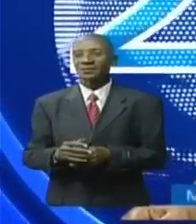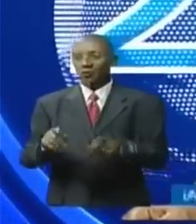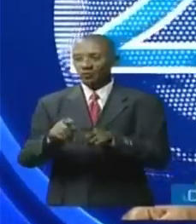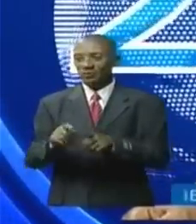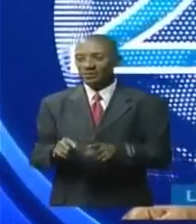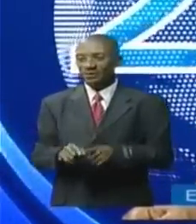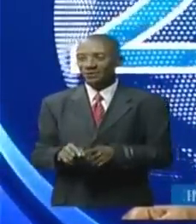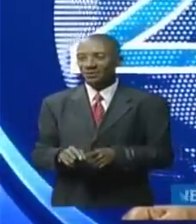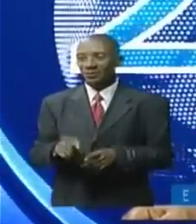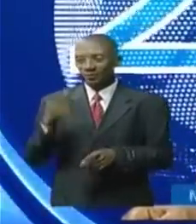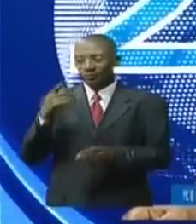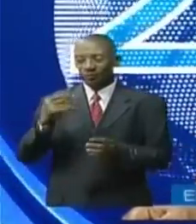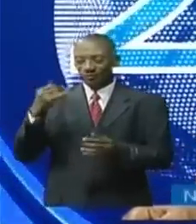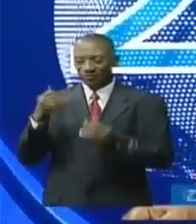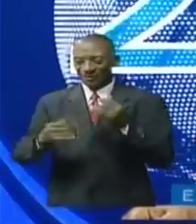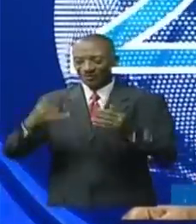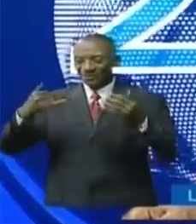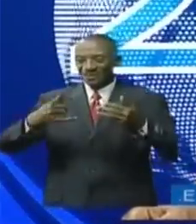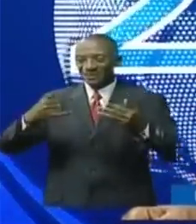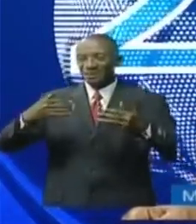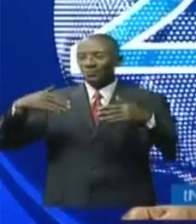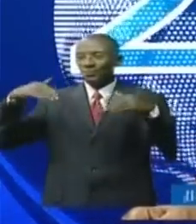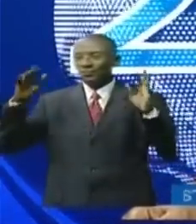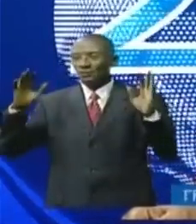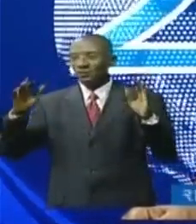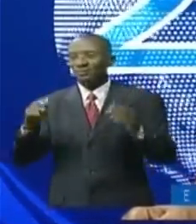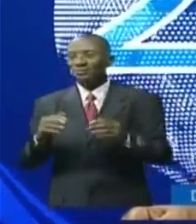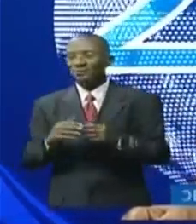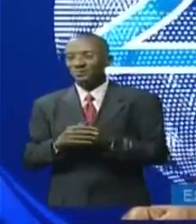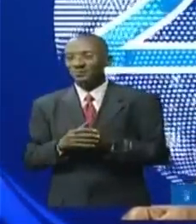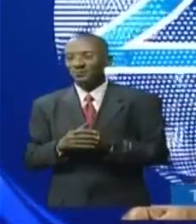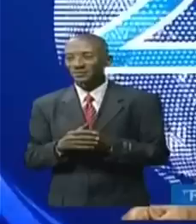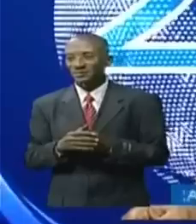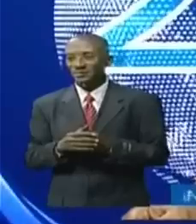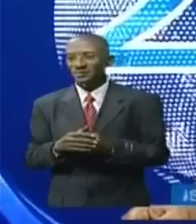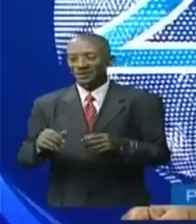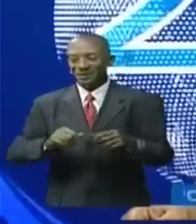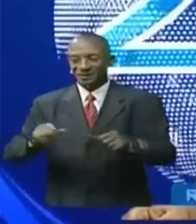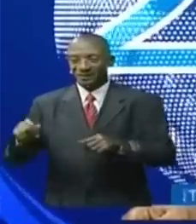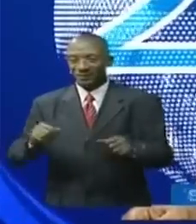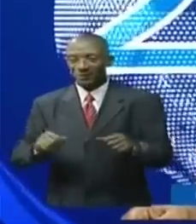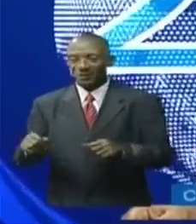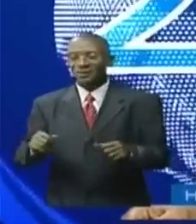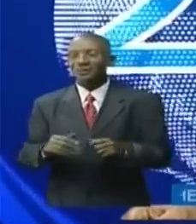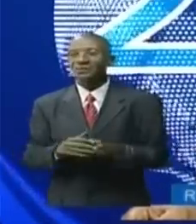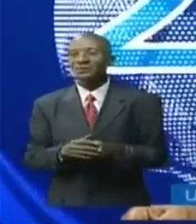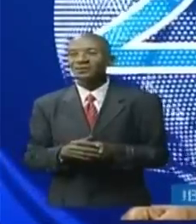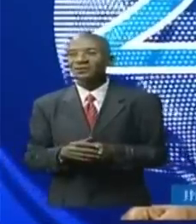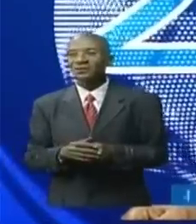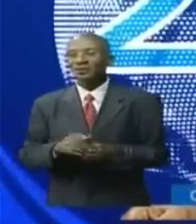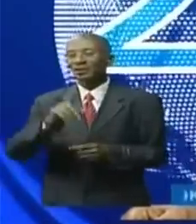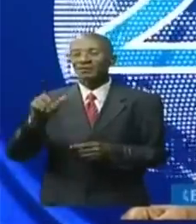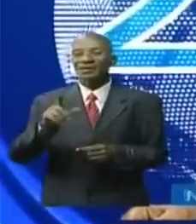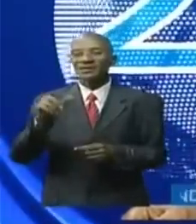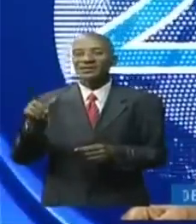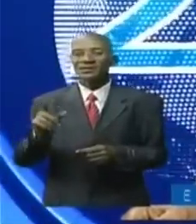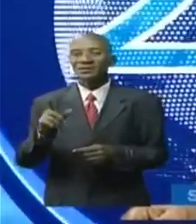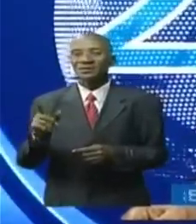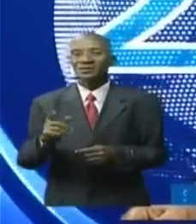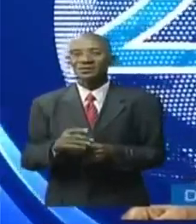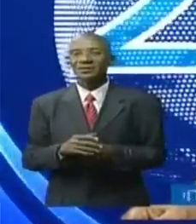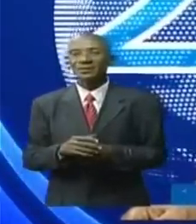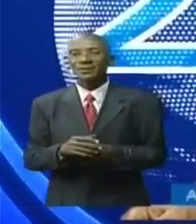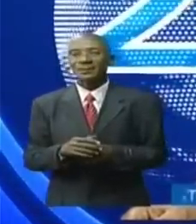cycle long et cycle court, la session ordinaire aura lieu à partir du lundi